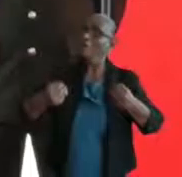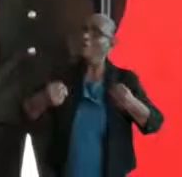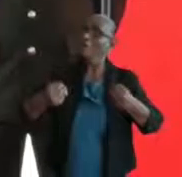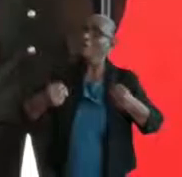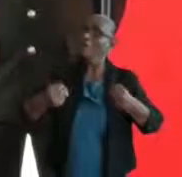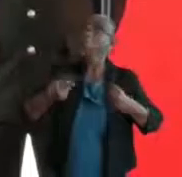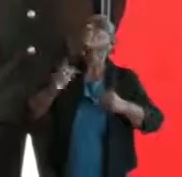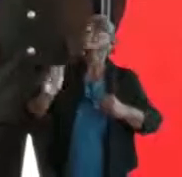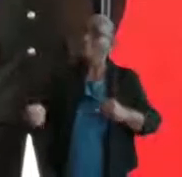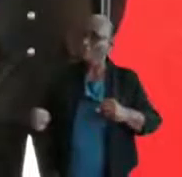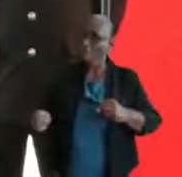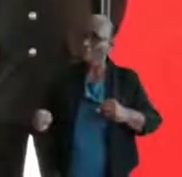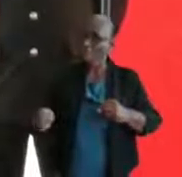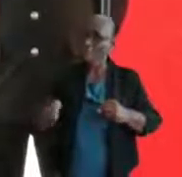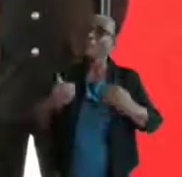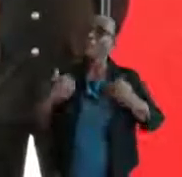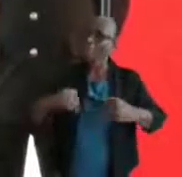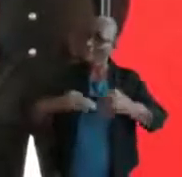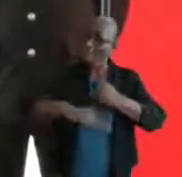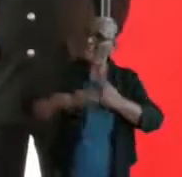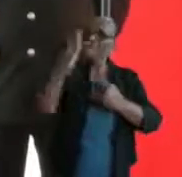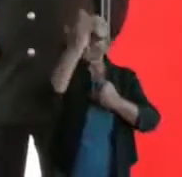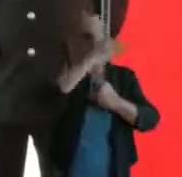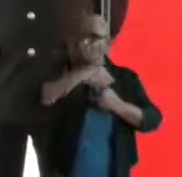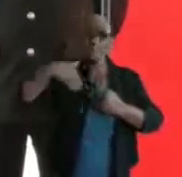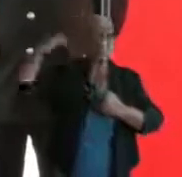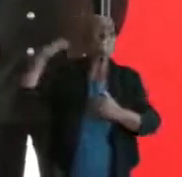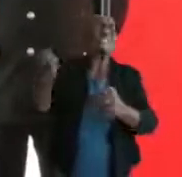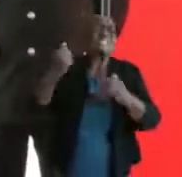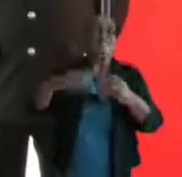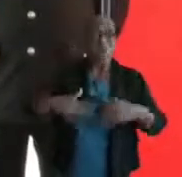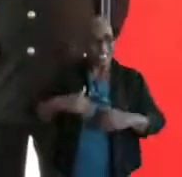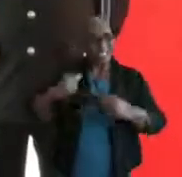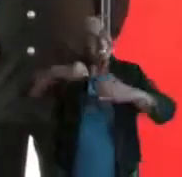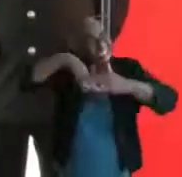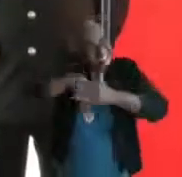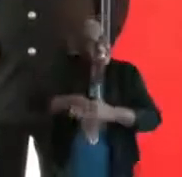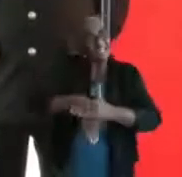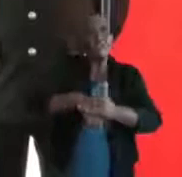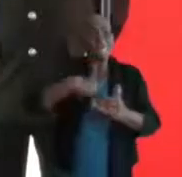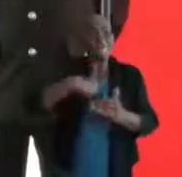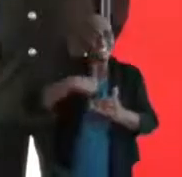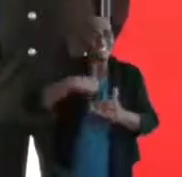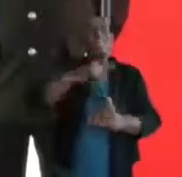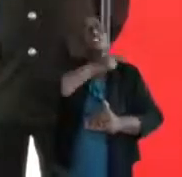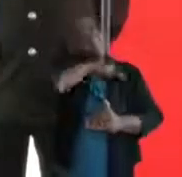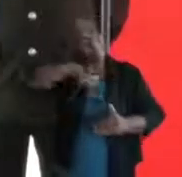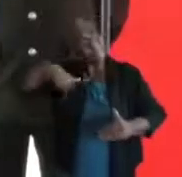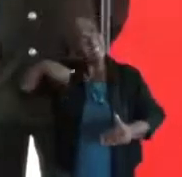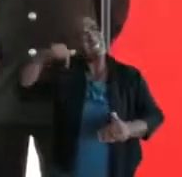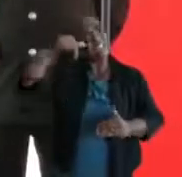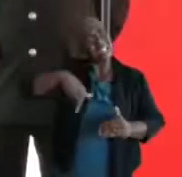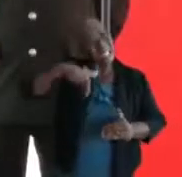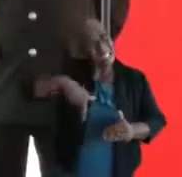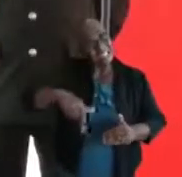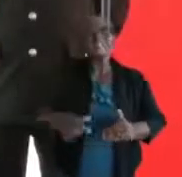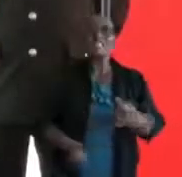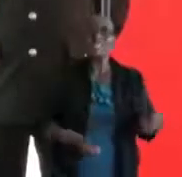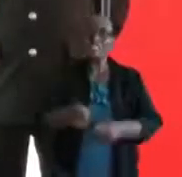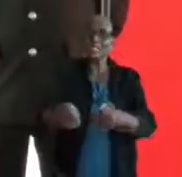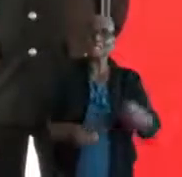dat meneer de voorzitter landgenoten is de inzet van deze president en deze regering santokhi